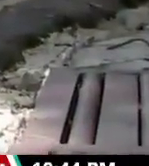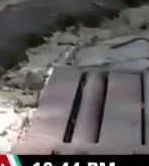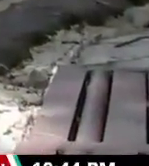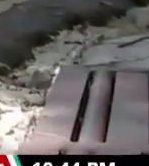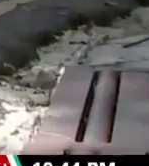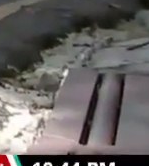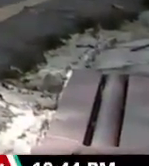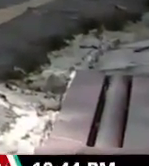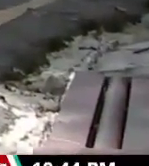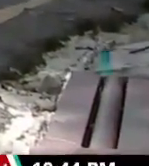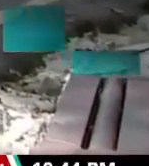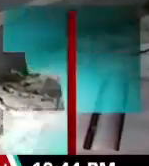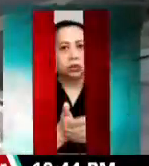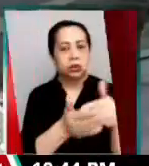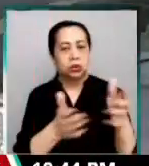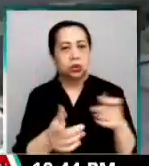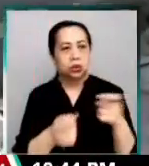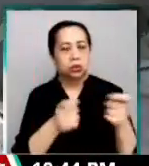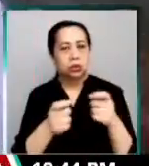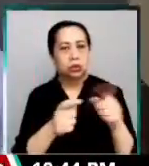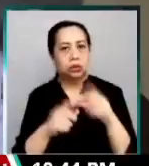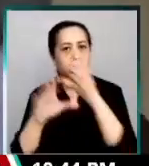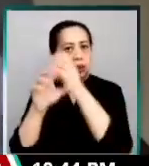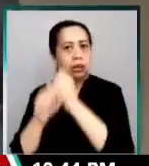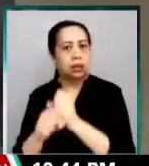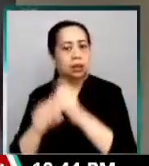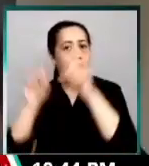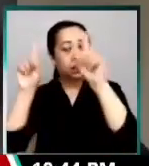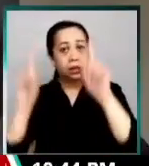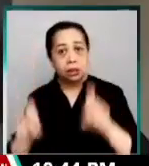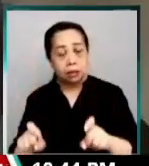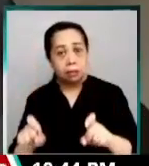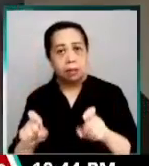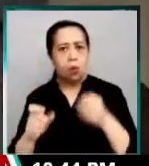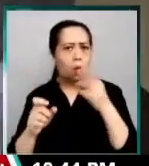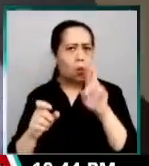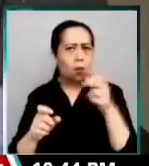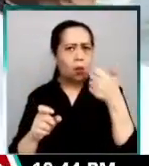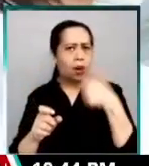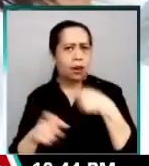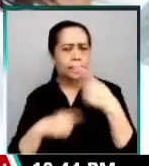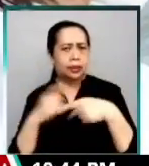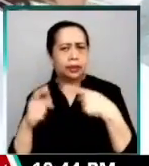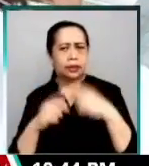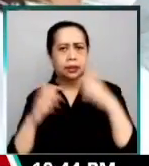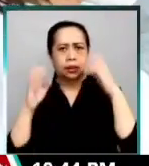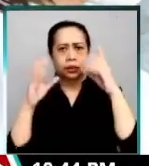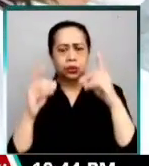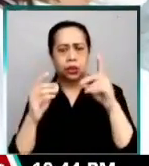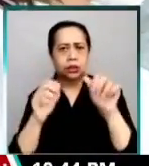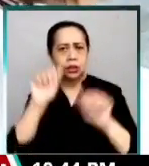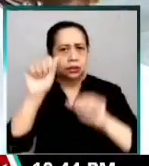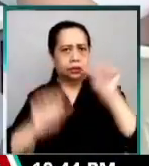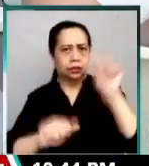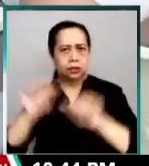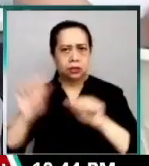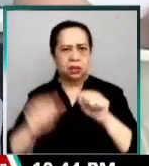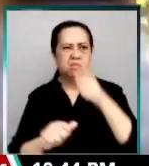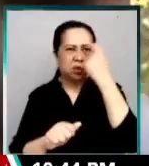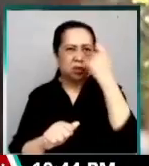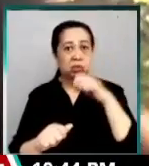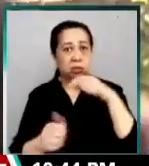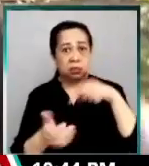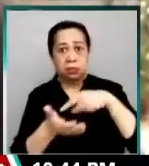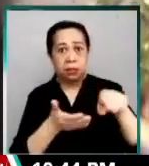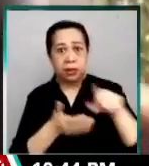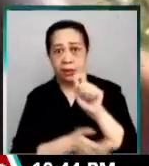sa estudyante na kumuha ng pagsusulit o anumang uri ng educational assessment dahil sa hindi nabayarang